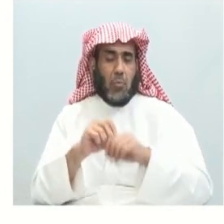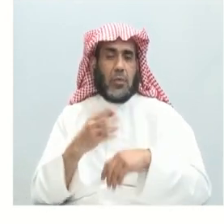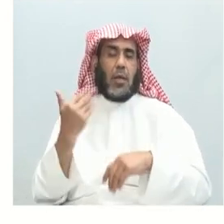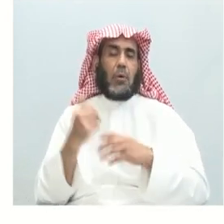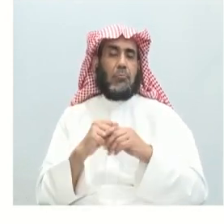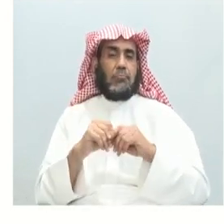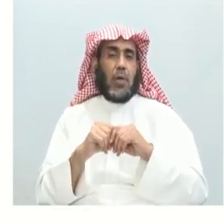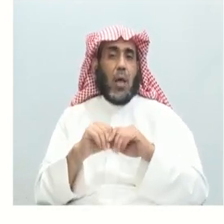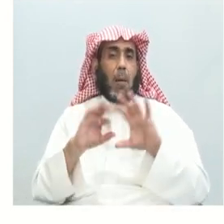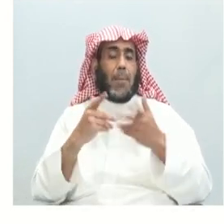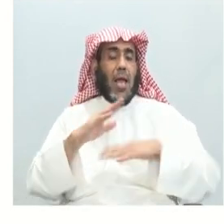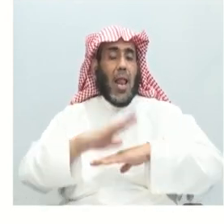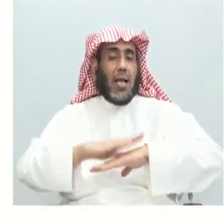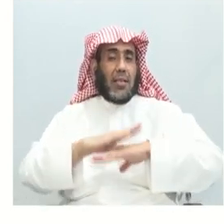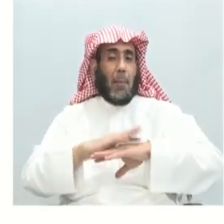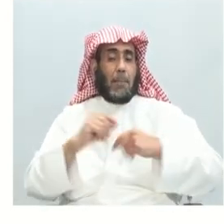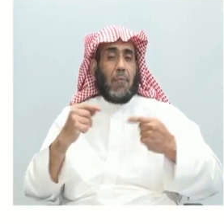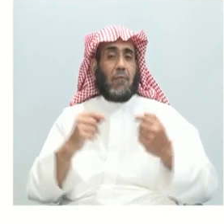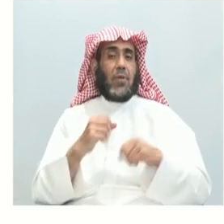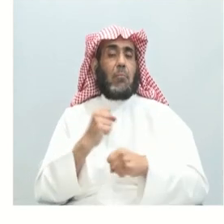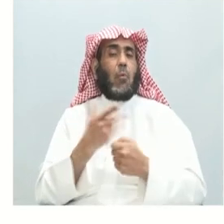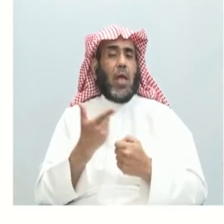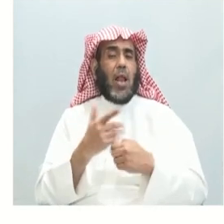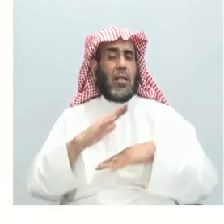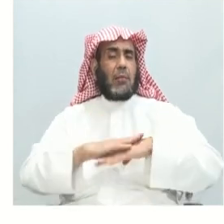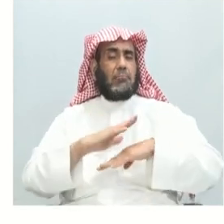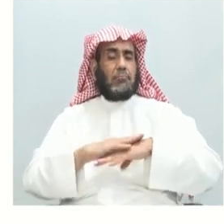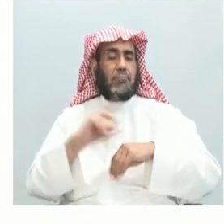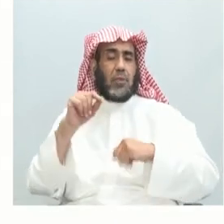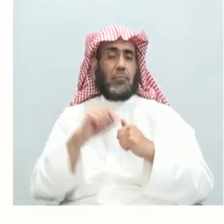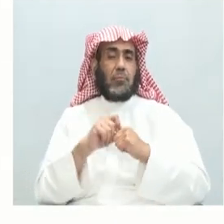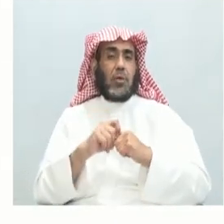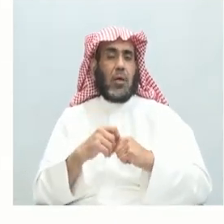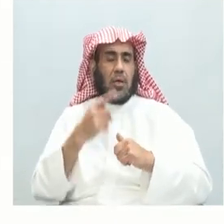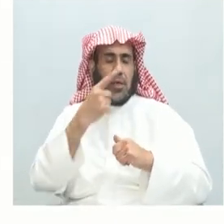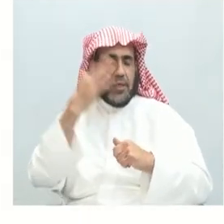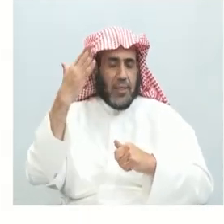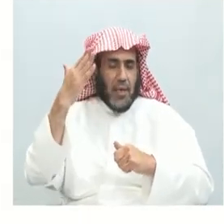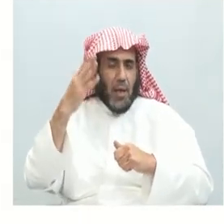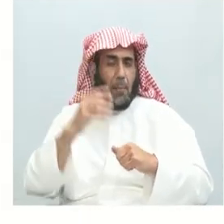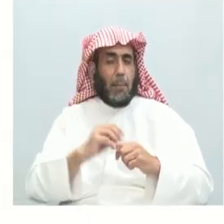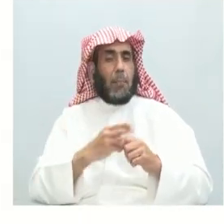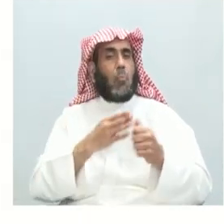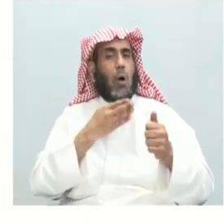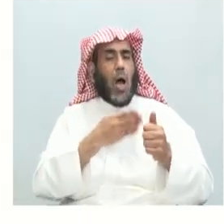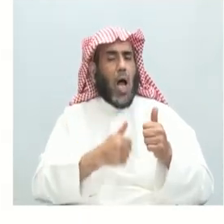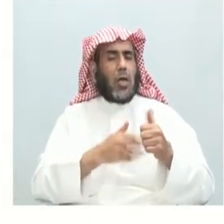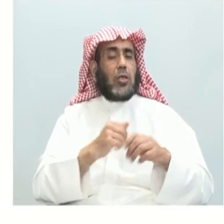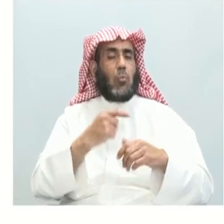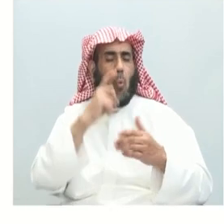السابق ما هي الاداب التي ظهرت في موقفنا احسنتم احترام قائد اللعبه